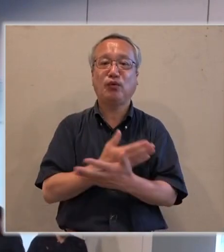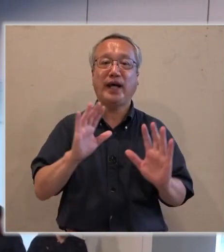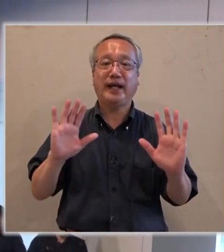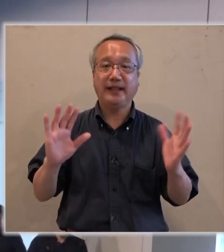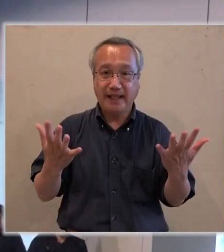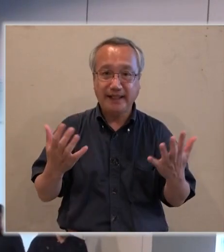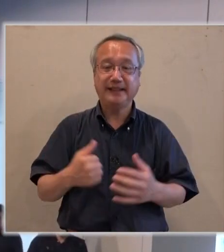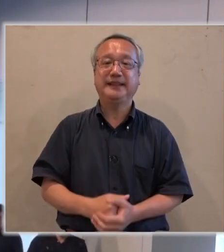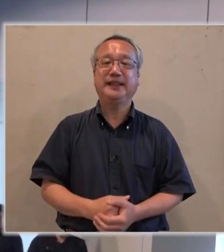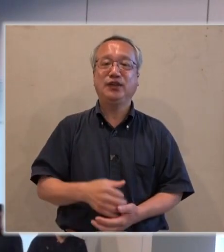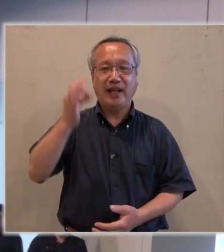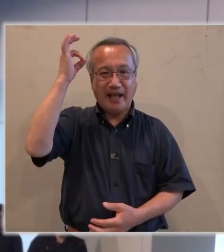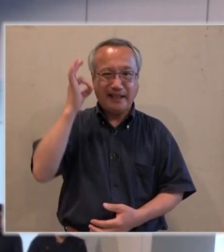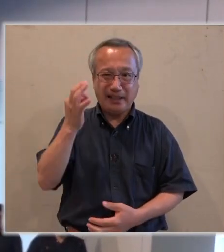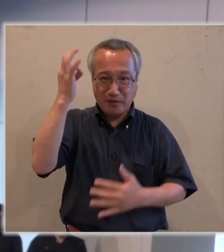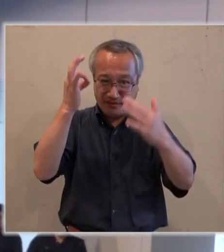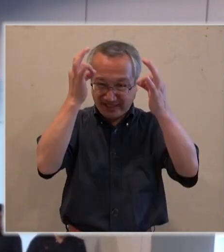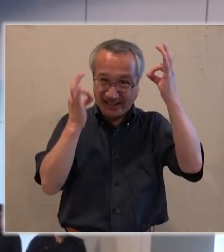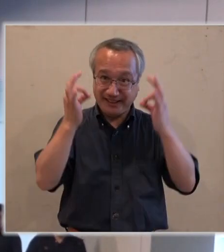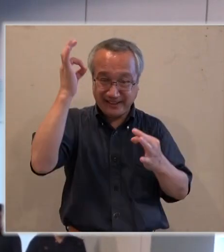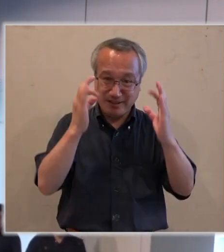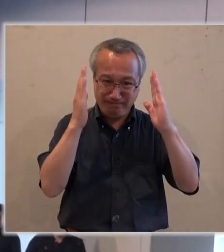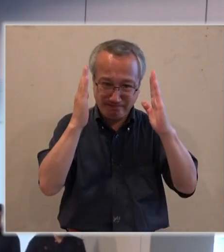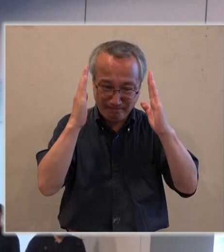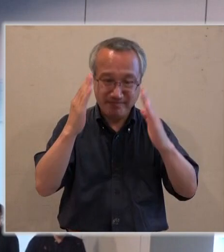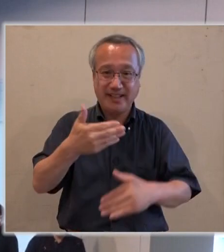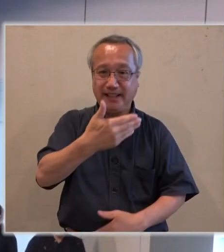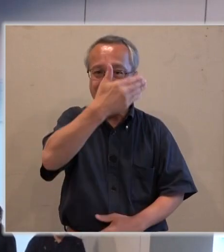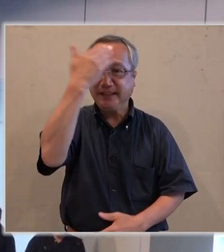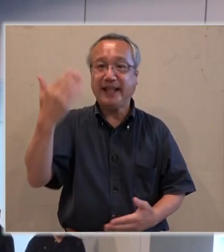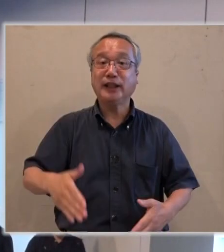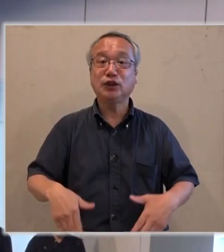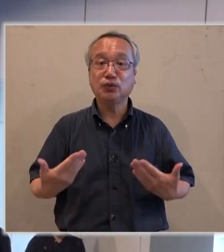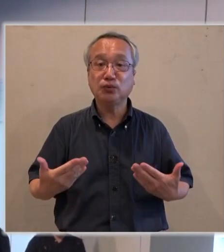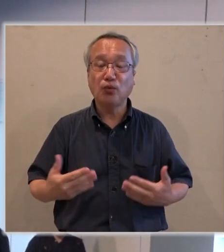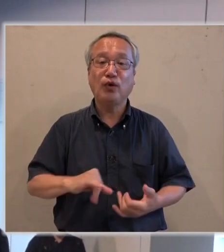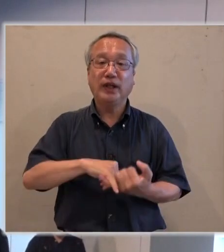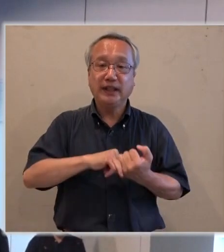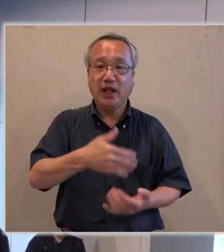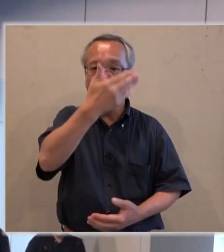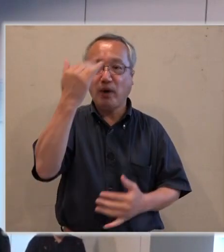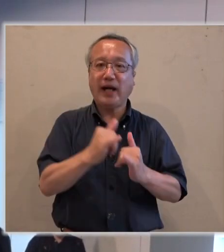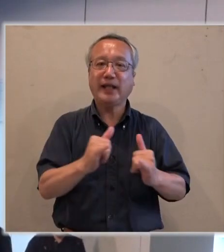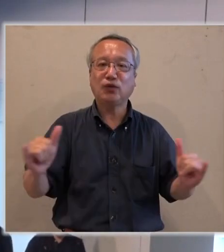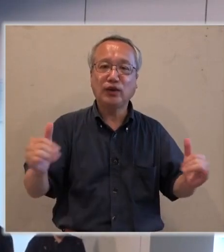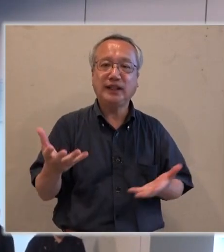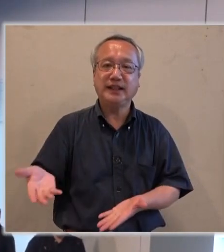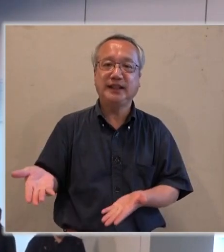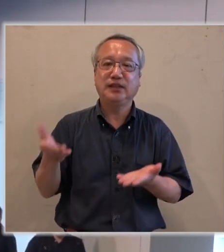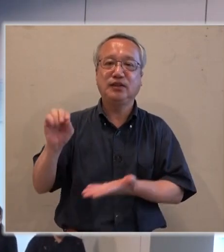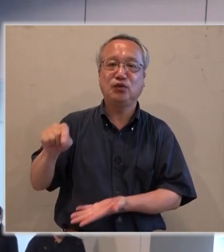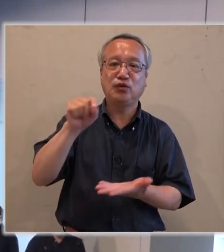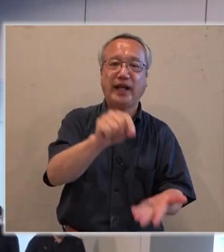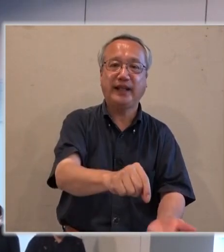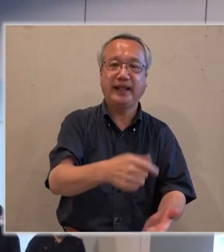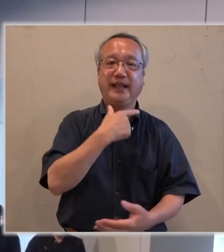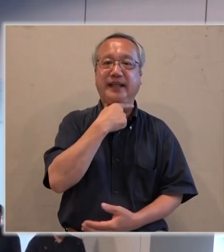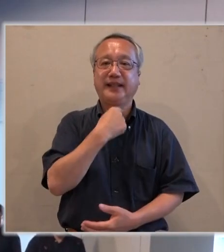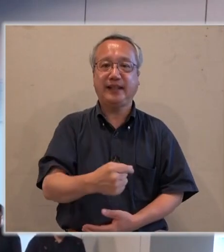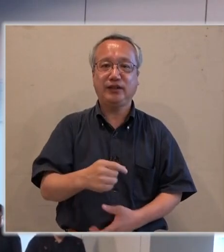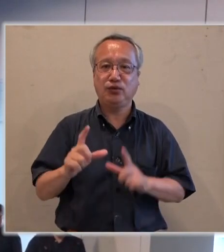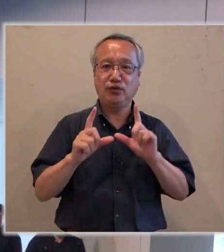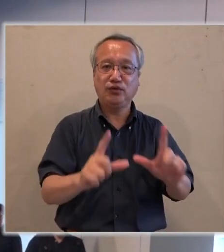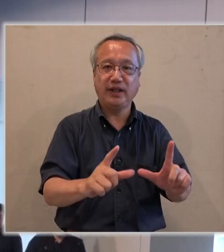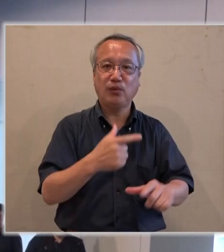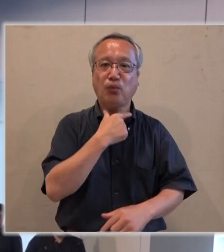流した素晴らしい青春をぜひ若い人たちに伝えていただきたい。それは